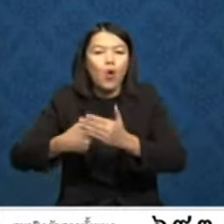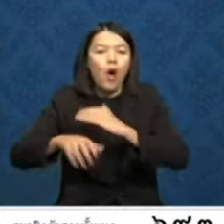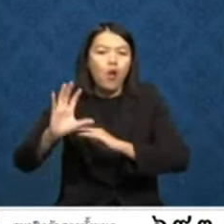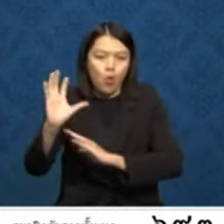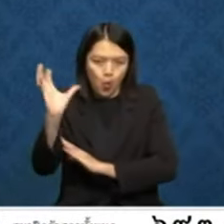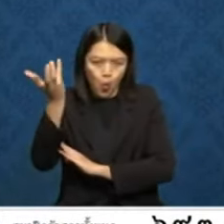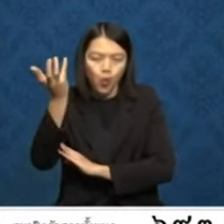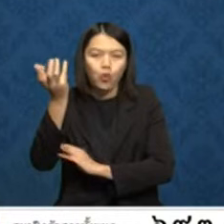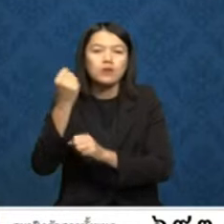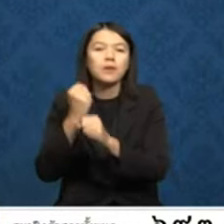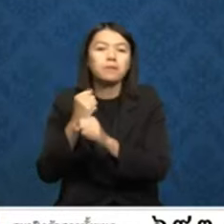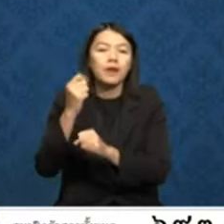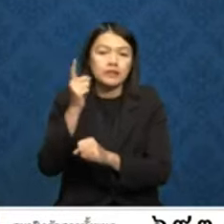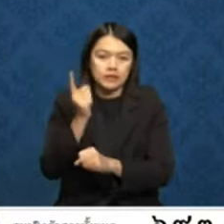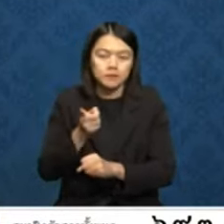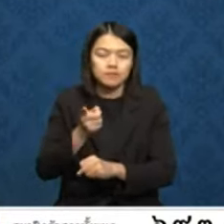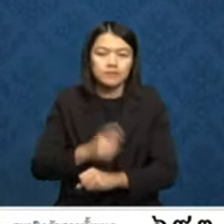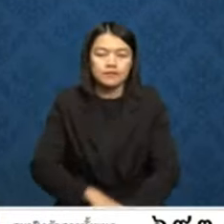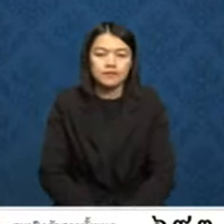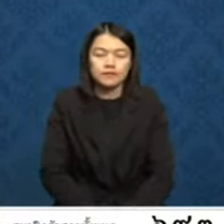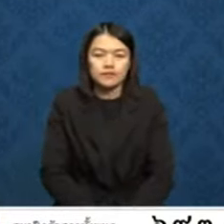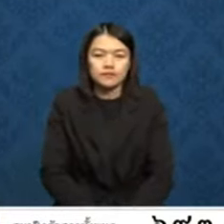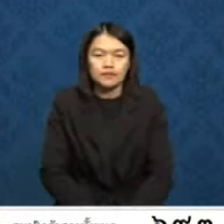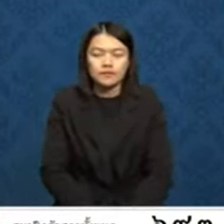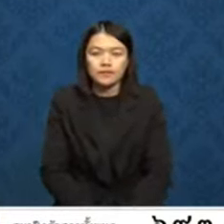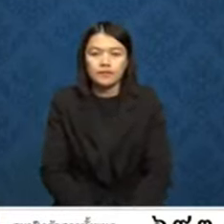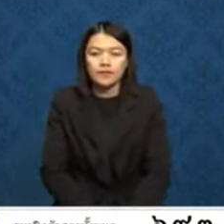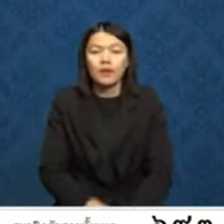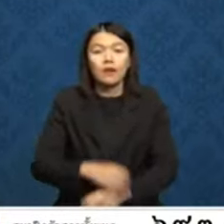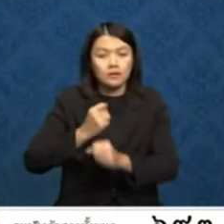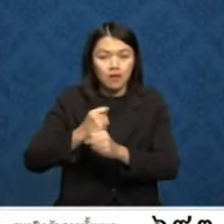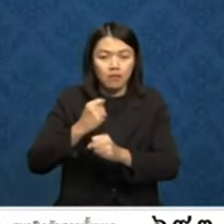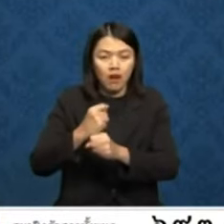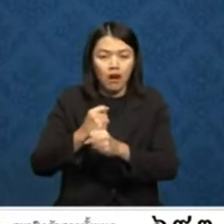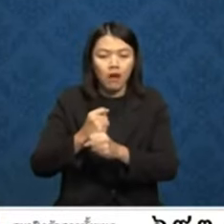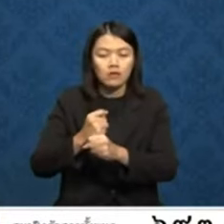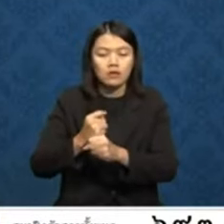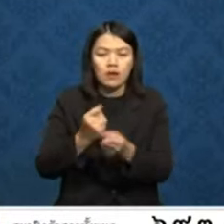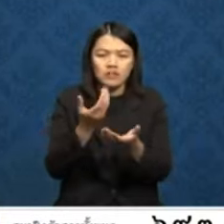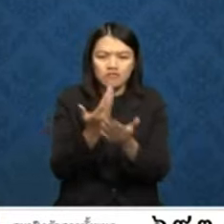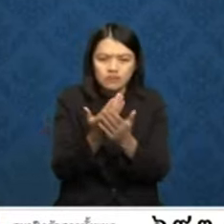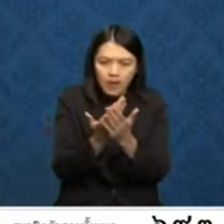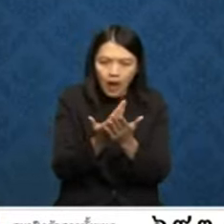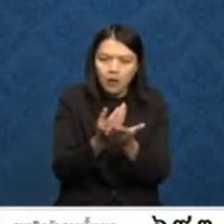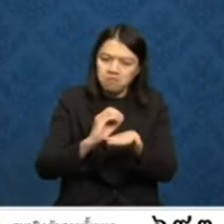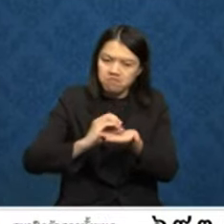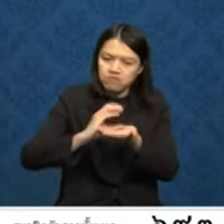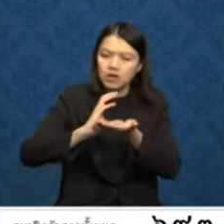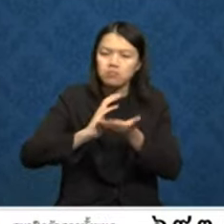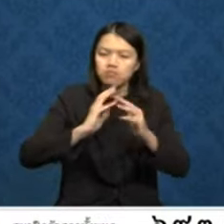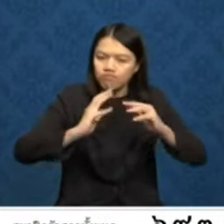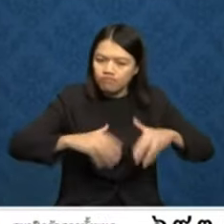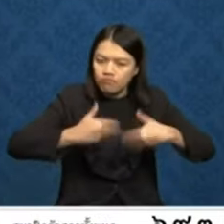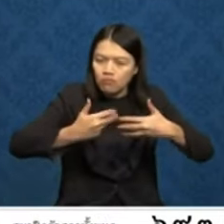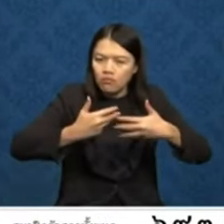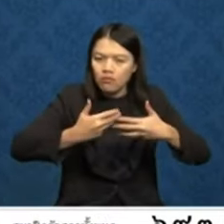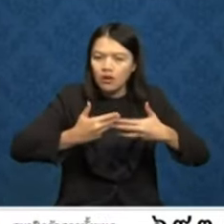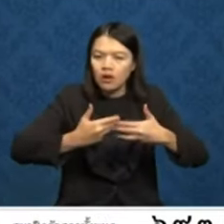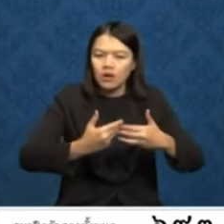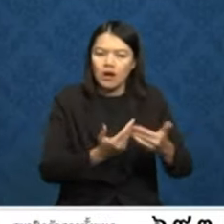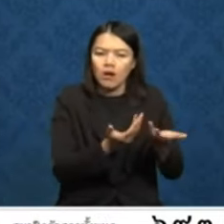งโลกได้จริงสร้างงานสร้างมูลค่าเพิ่มจากหิ้งสู่ห้